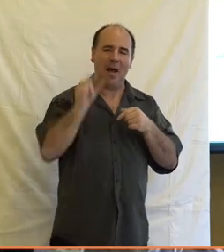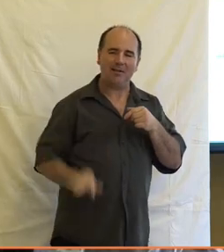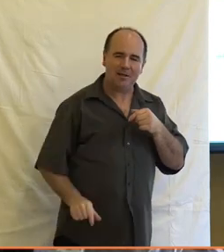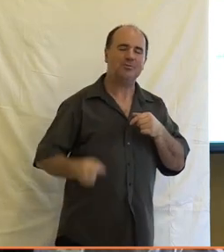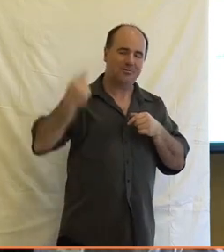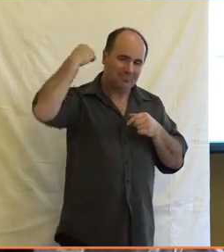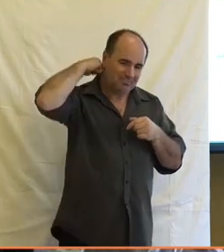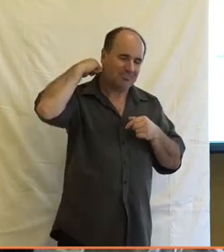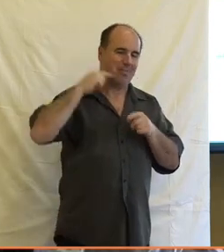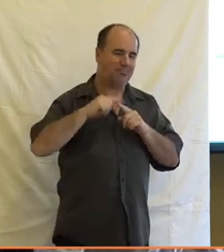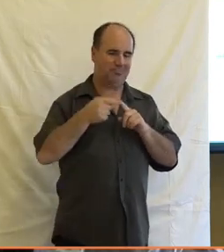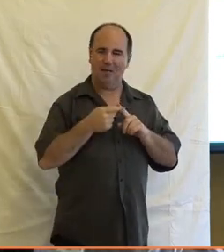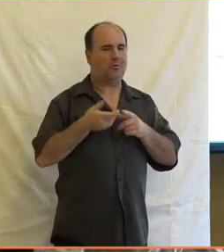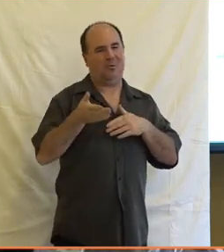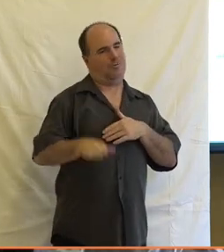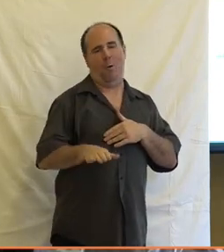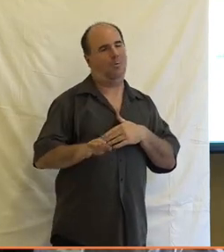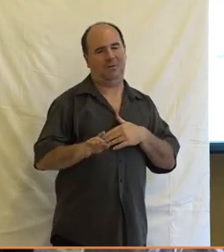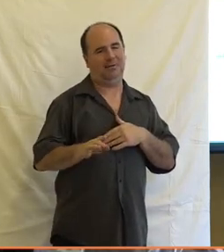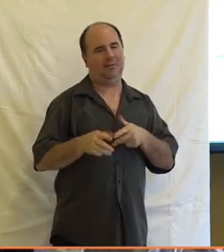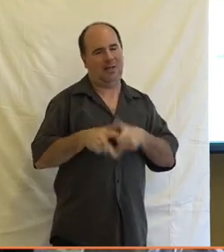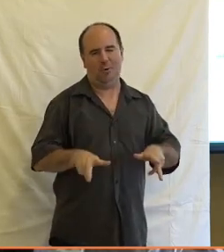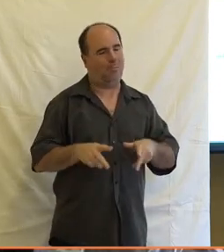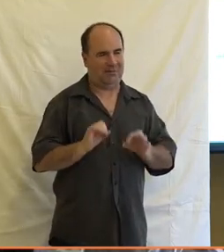svých 15 let jsem se vlastně mohla